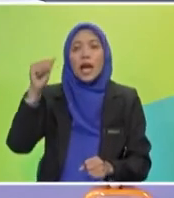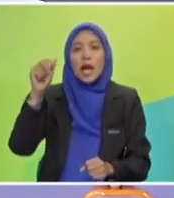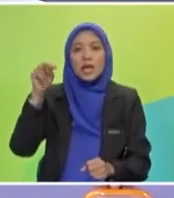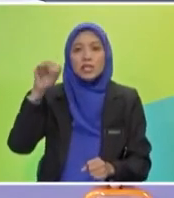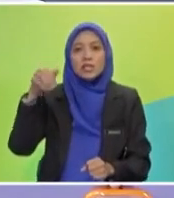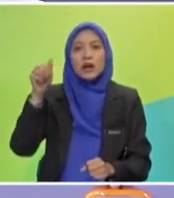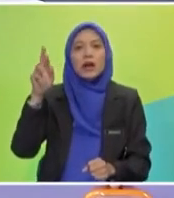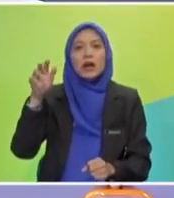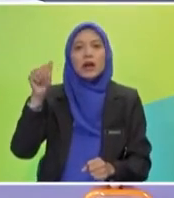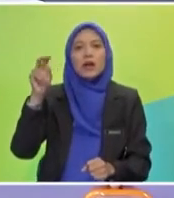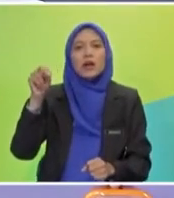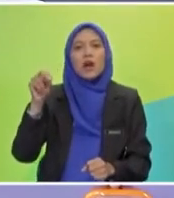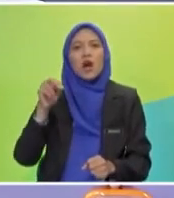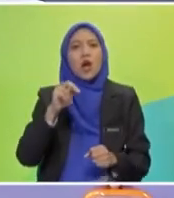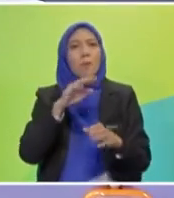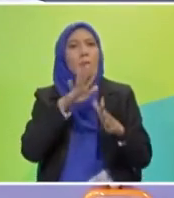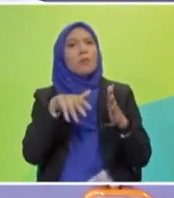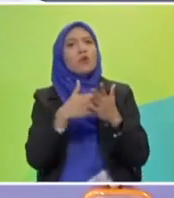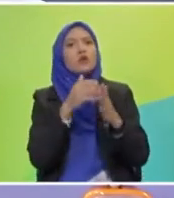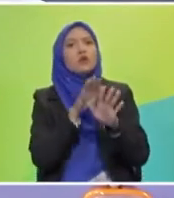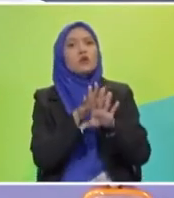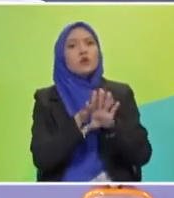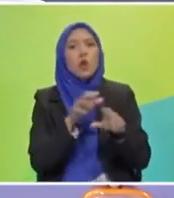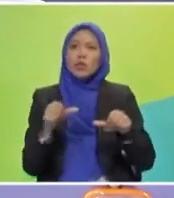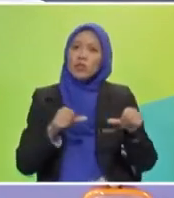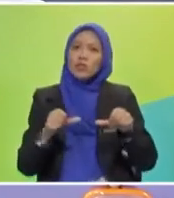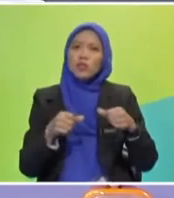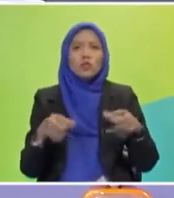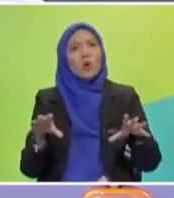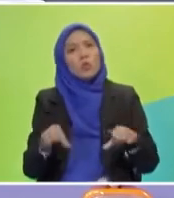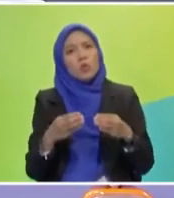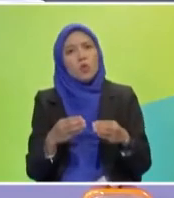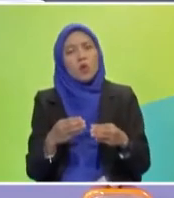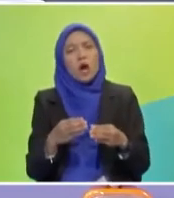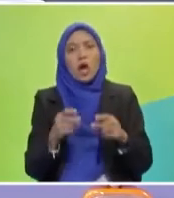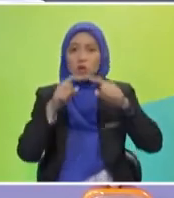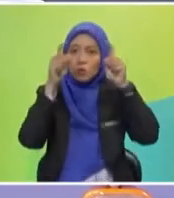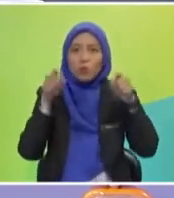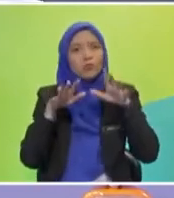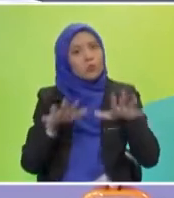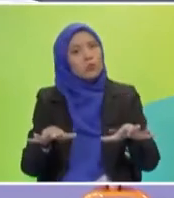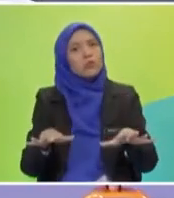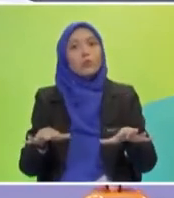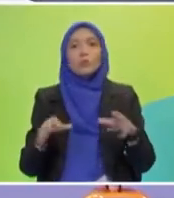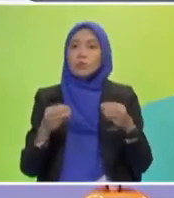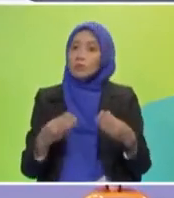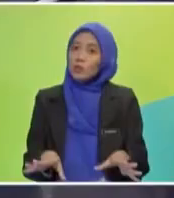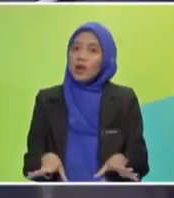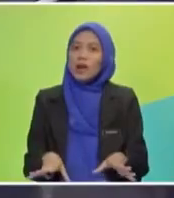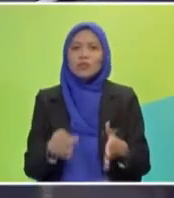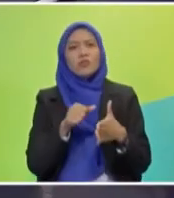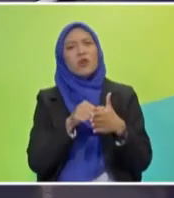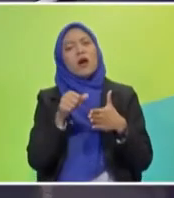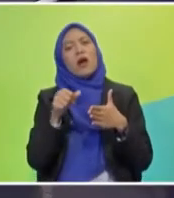papan ganjaran pun dah penuh, aktiviti pun dah dilakukan, kita pun dah uji murid-murid. kita sebenarnya dah tiba di penghujung kelas kita,